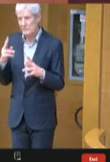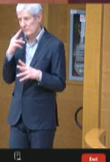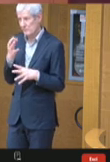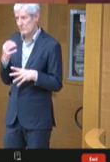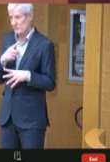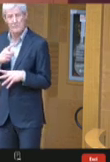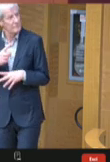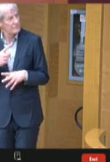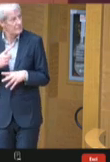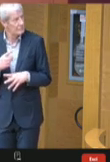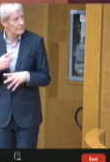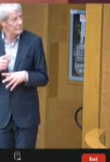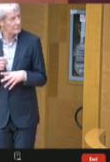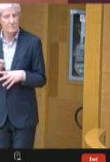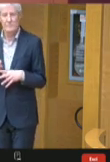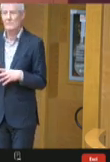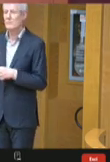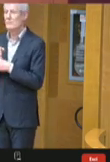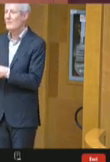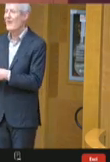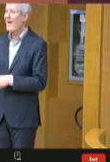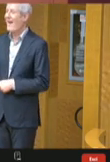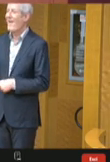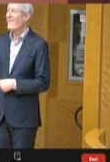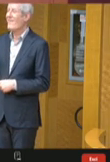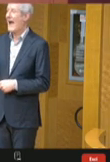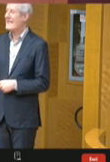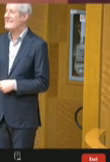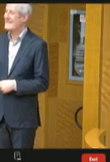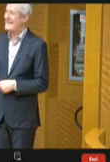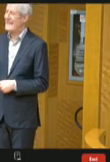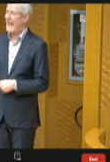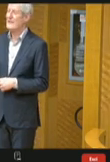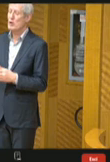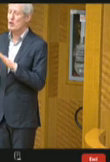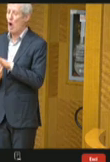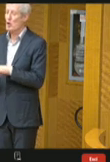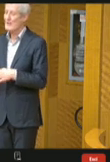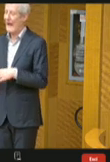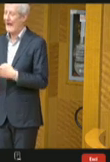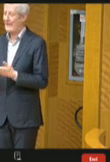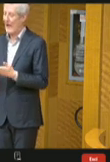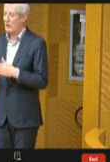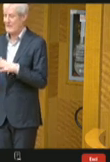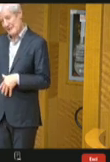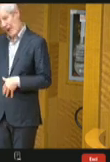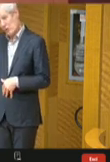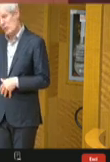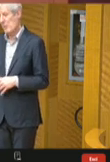Lascerei ora la parola all'onorevole Paola Frassinetti, sottosegretario di Stato del Ministero dell'Istruzione e del Merito.